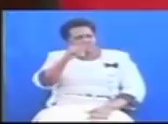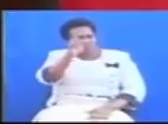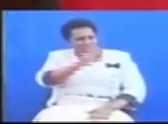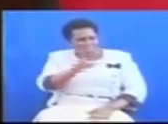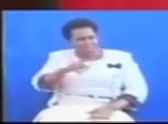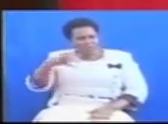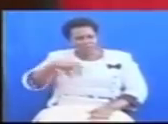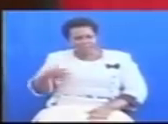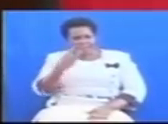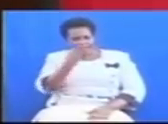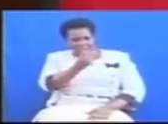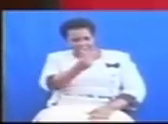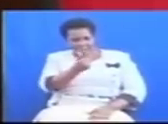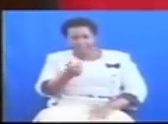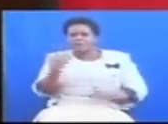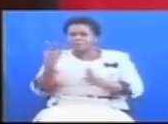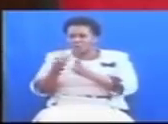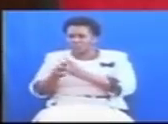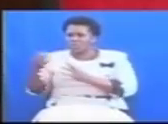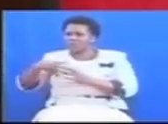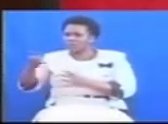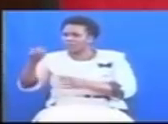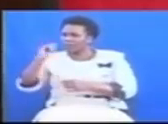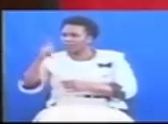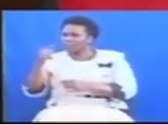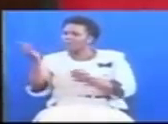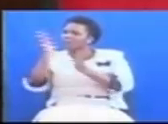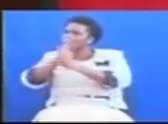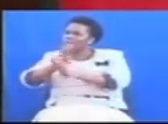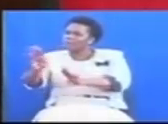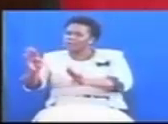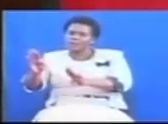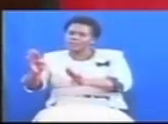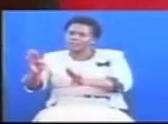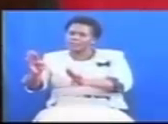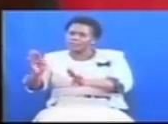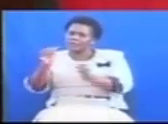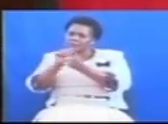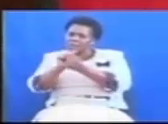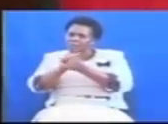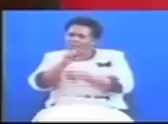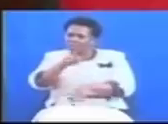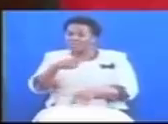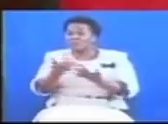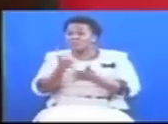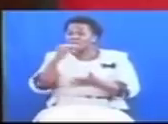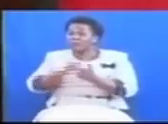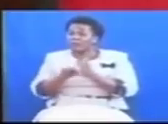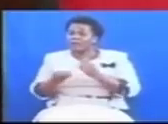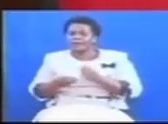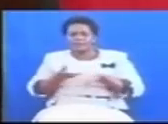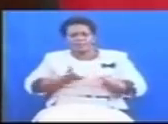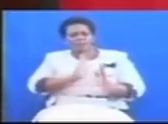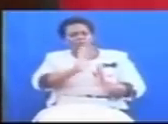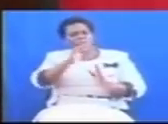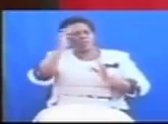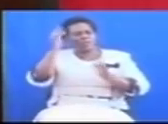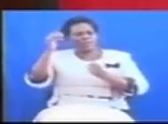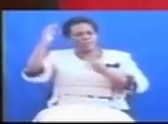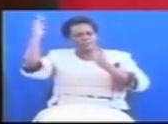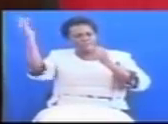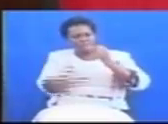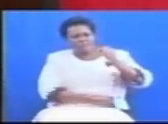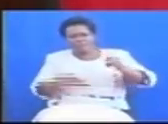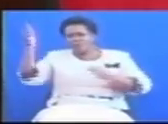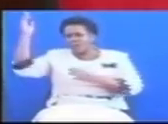mtamaliza kukamilisha cheki hizi ili na hao wananchi waweze kulipwa, maana mazao yao yameshafekwa na umeme na mradi